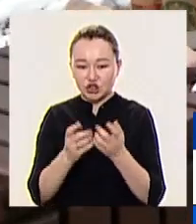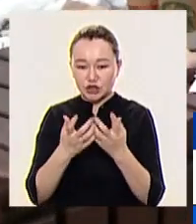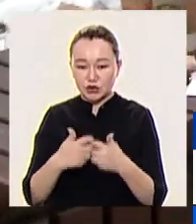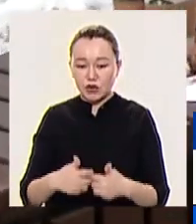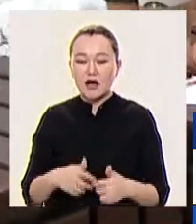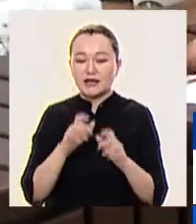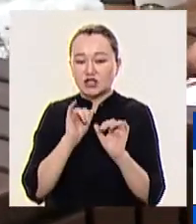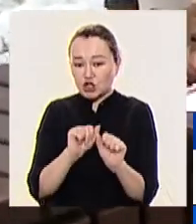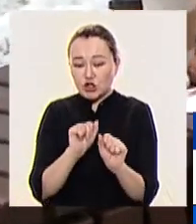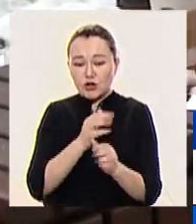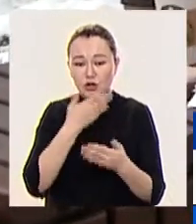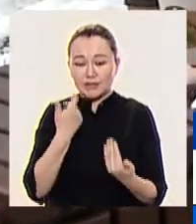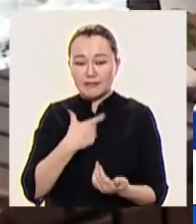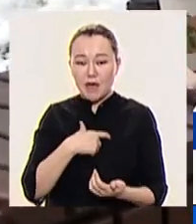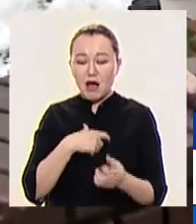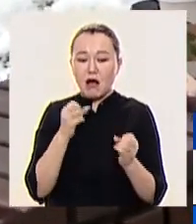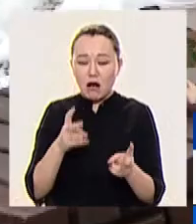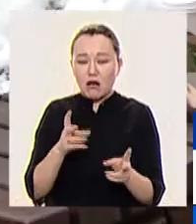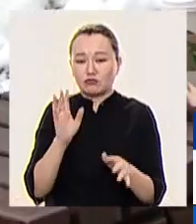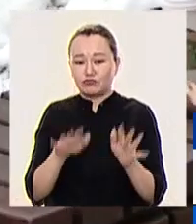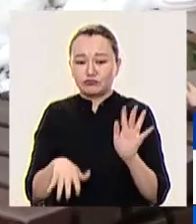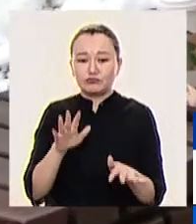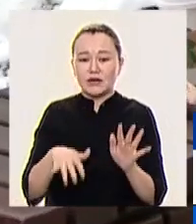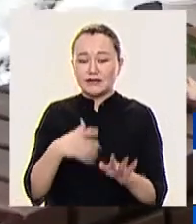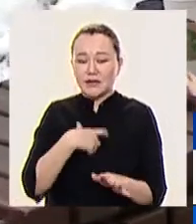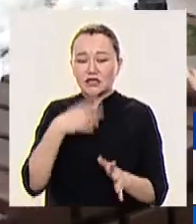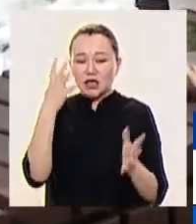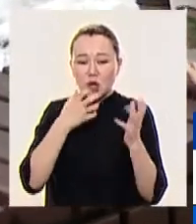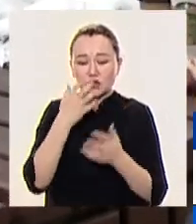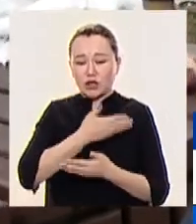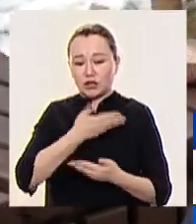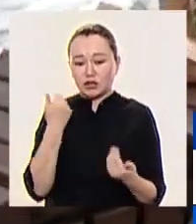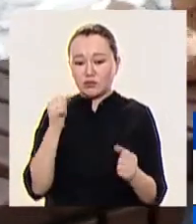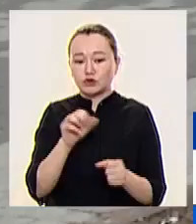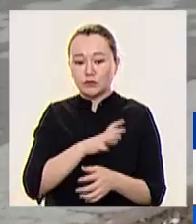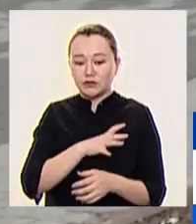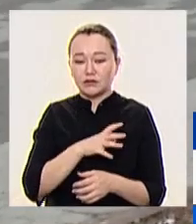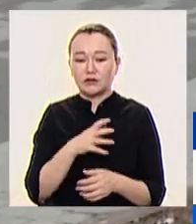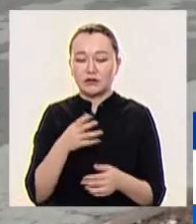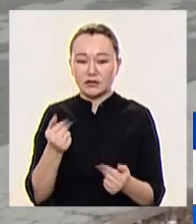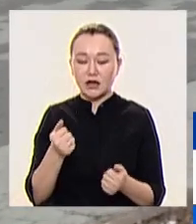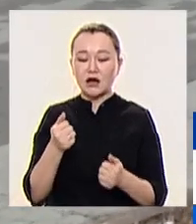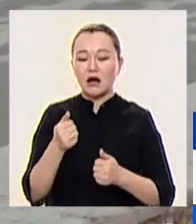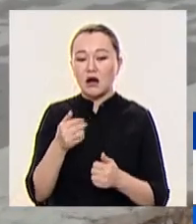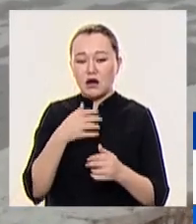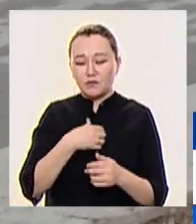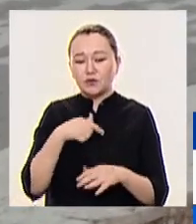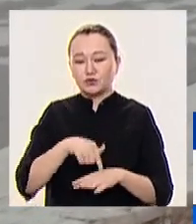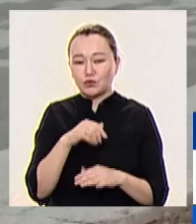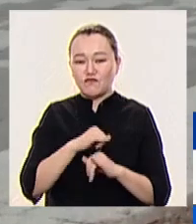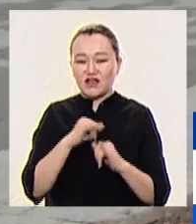Не защищаются, наверное, как-то. Как попало, наверное, относятся. Несерьезно к этому относятся, может люди, быть. Люди, да? Да. Мне кажется,